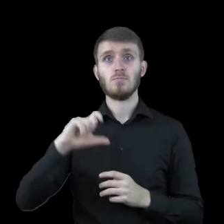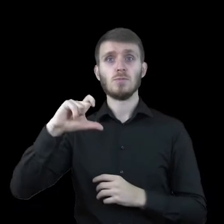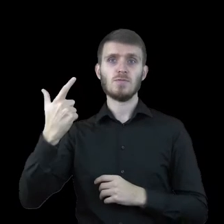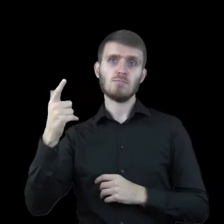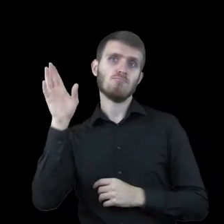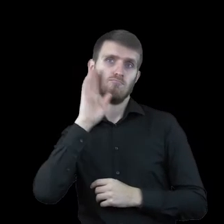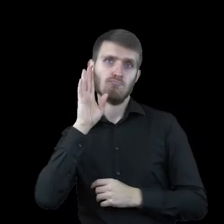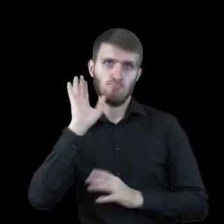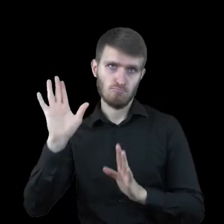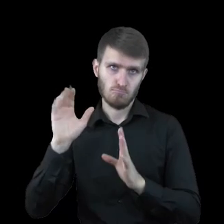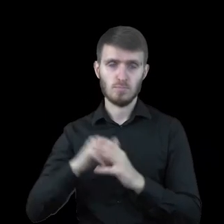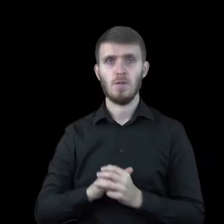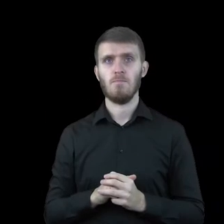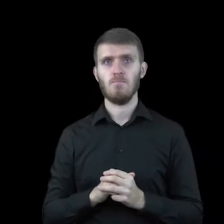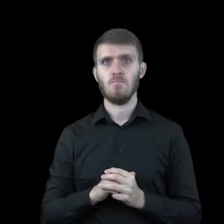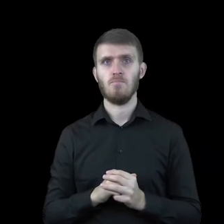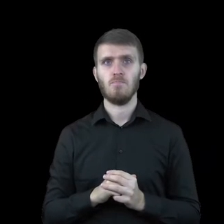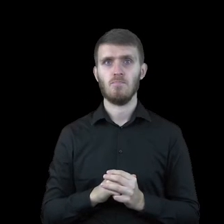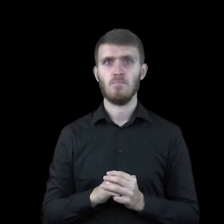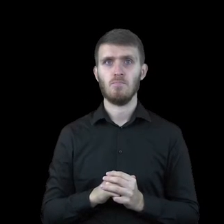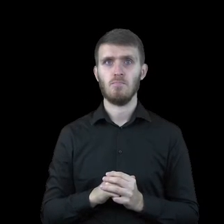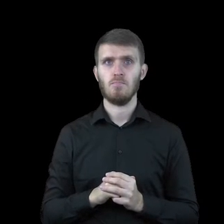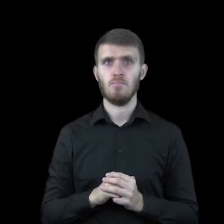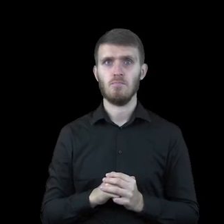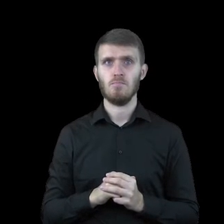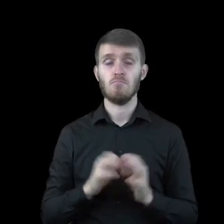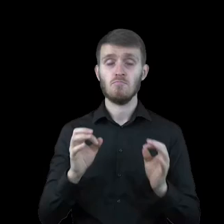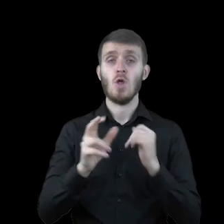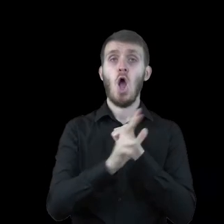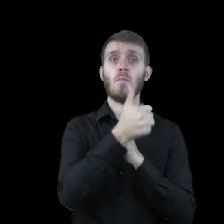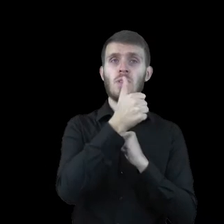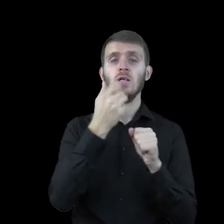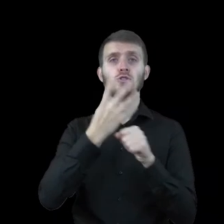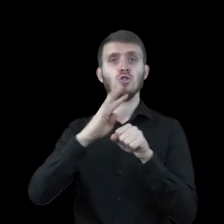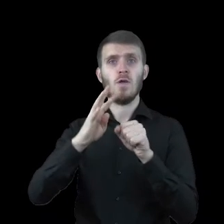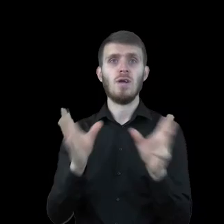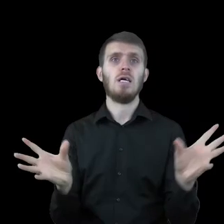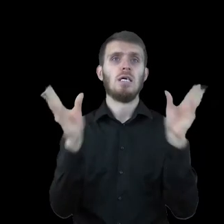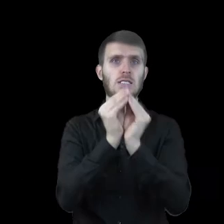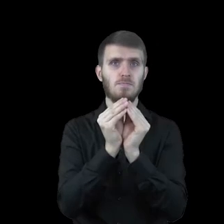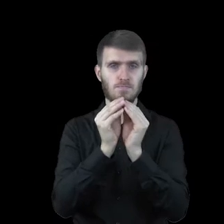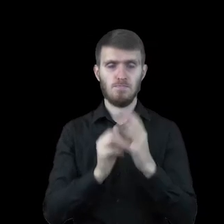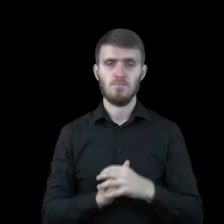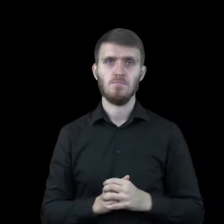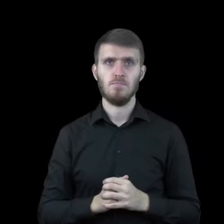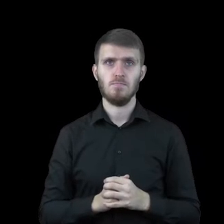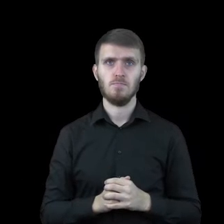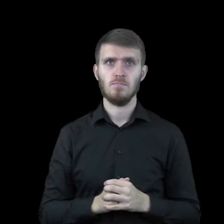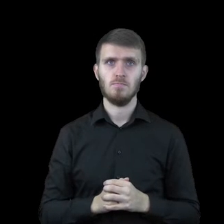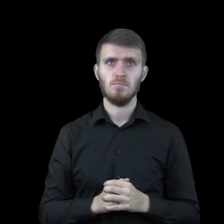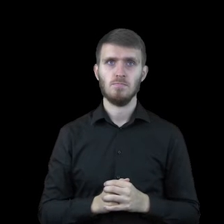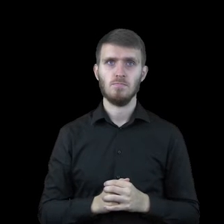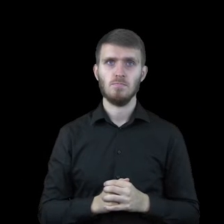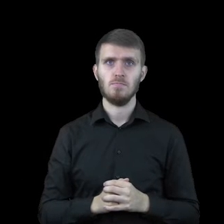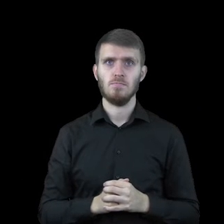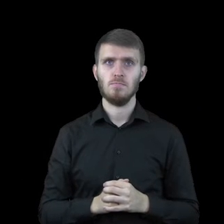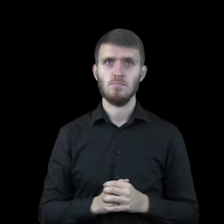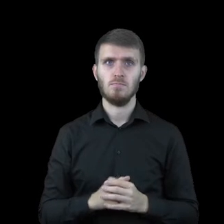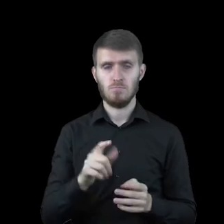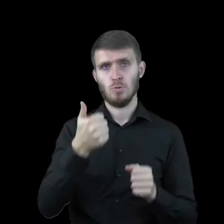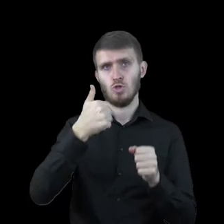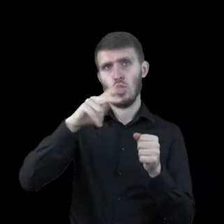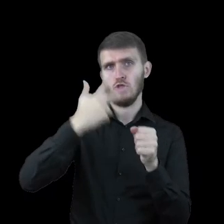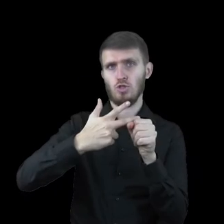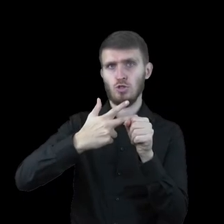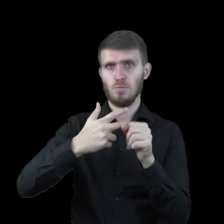do 49. I to jest C kwadrat. 80 plus 40 to 120. 1 plus 9 to